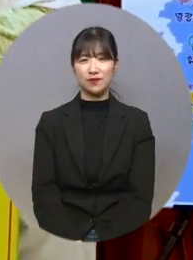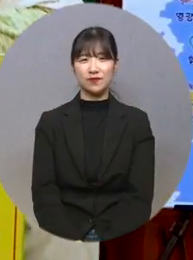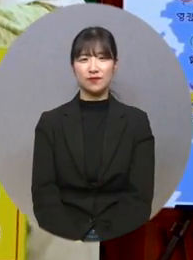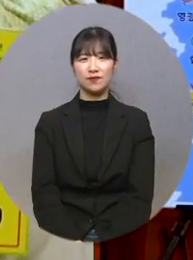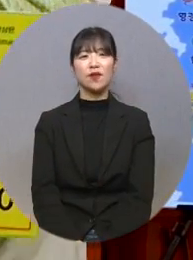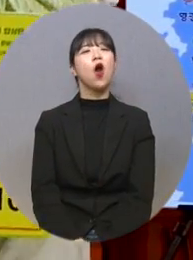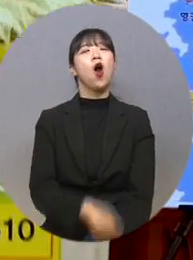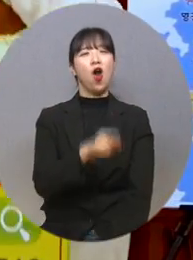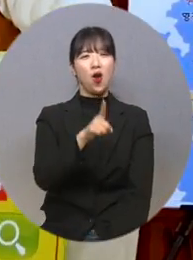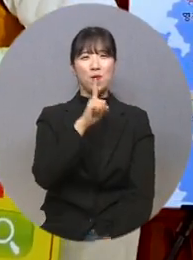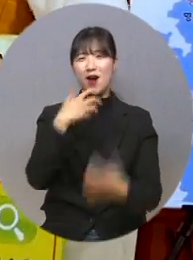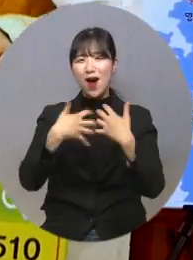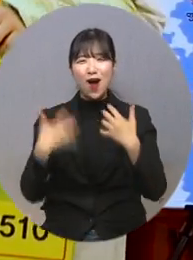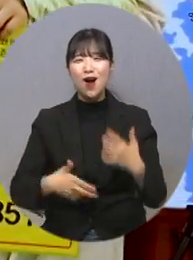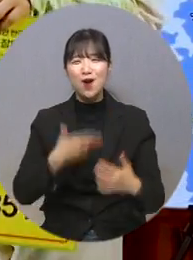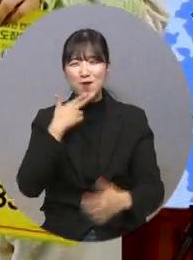잘하셨네.